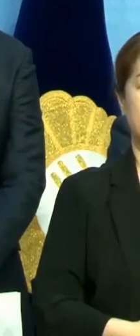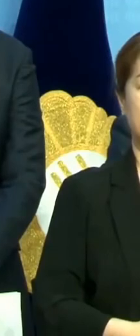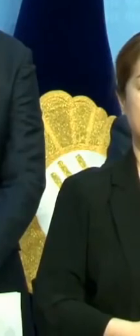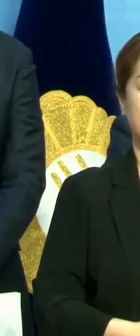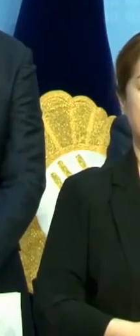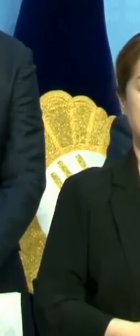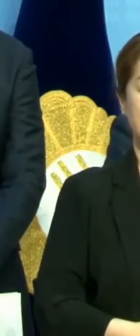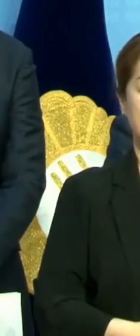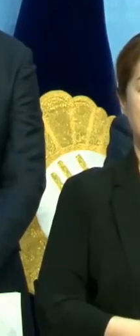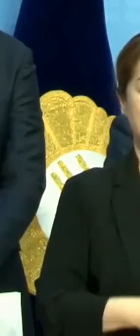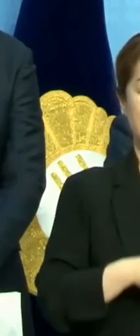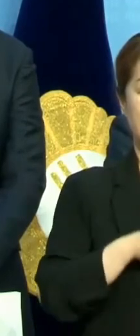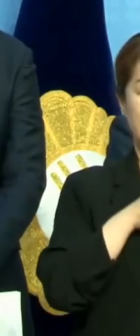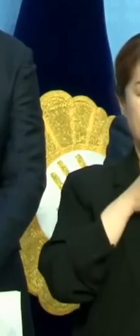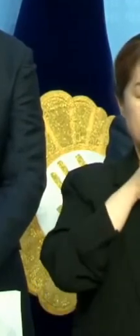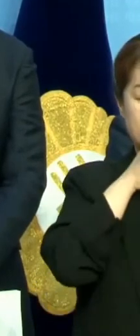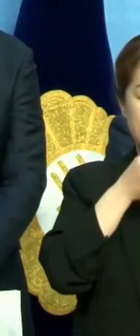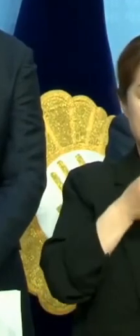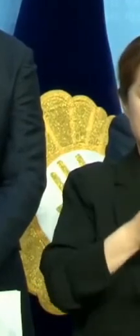정말